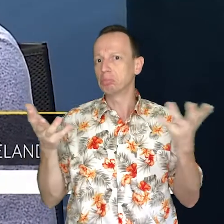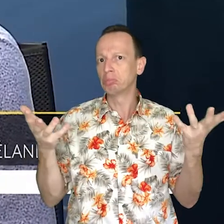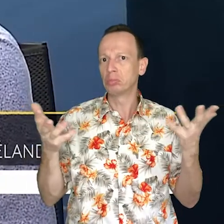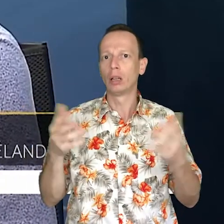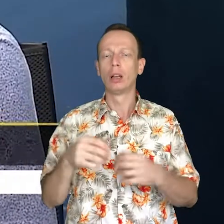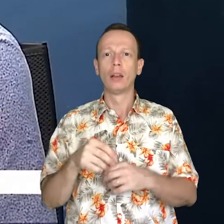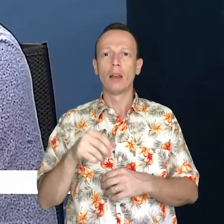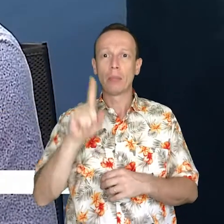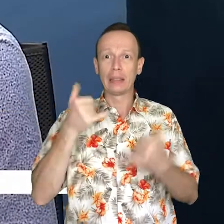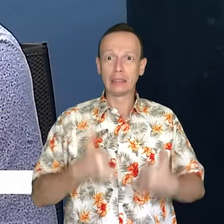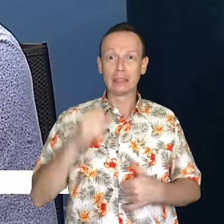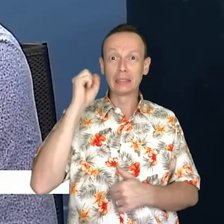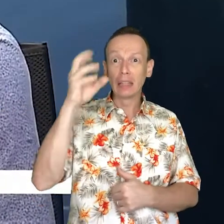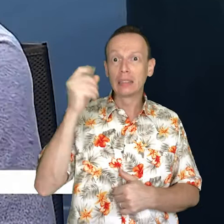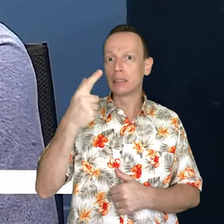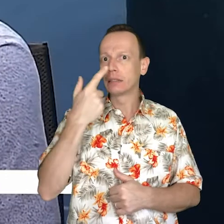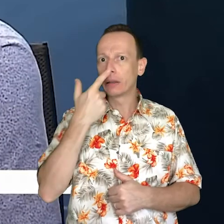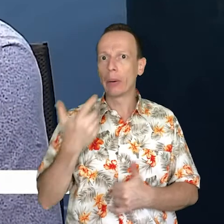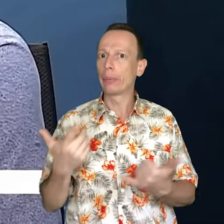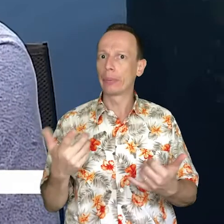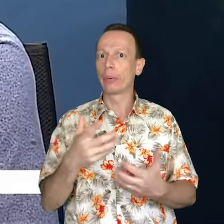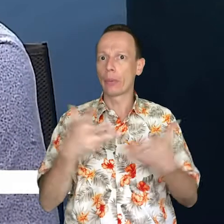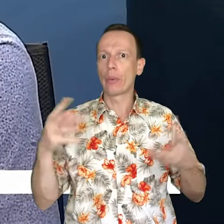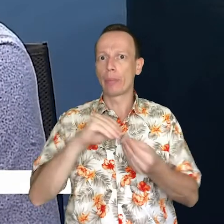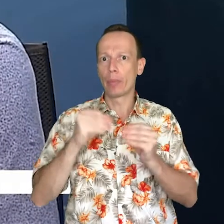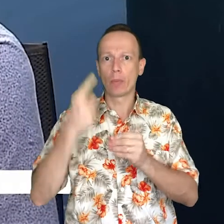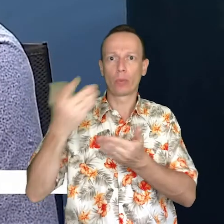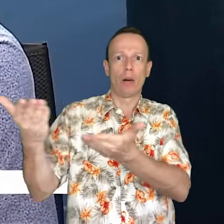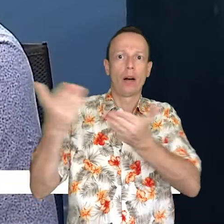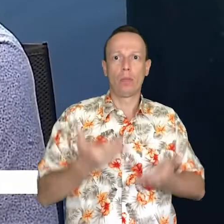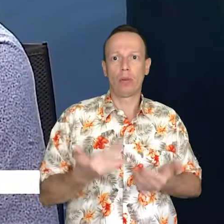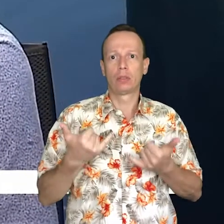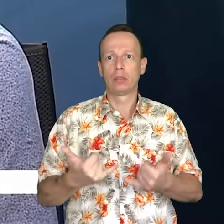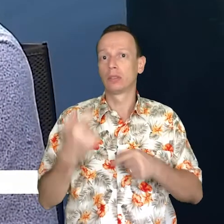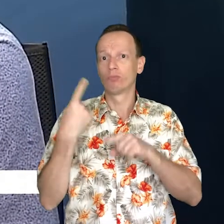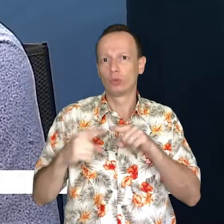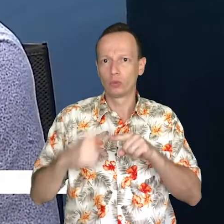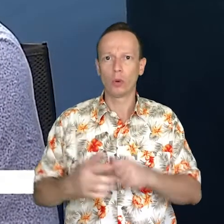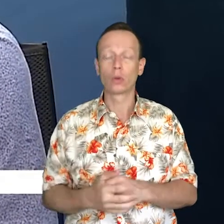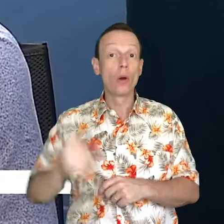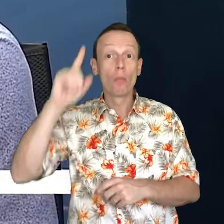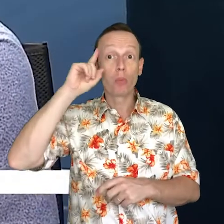Et donc je pense que Tahiti risque d'avoir des gros problèmes d'approvisionnement.